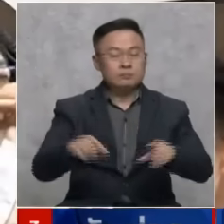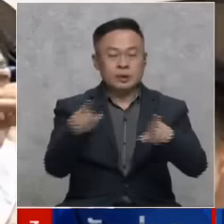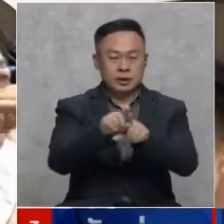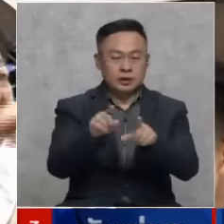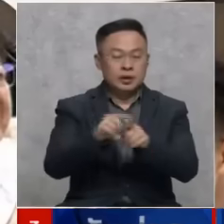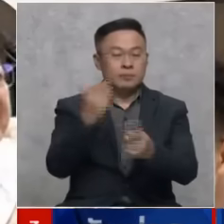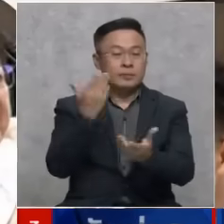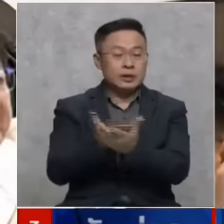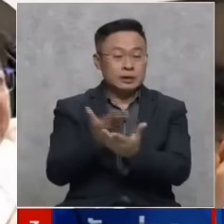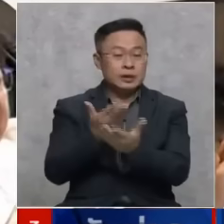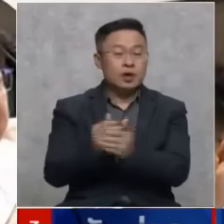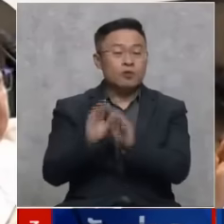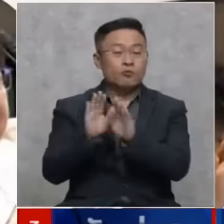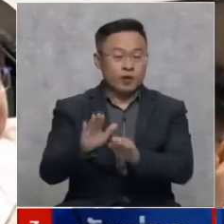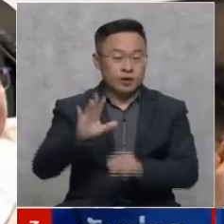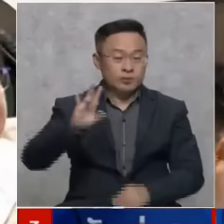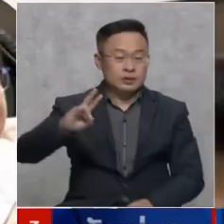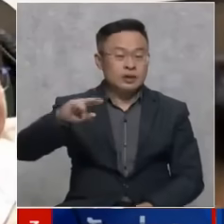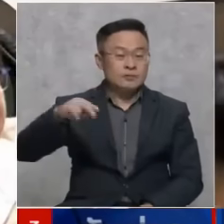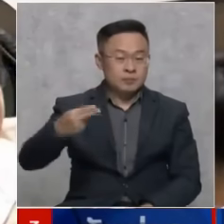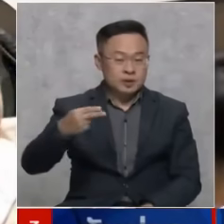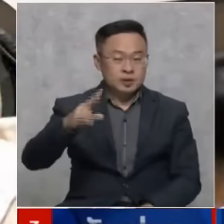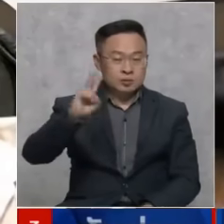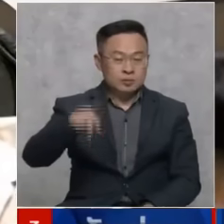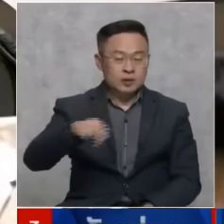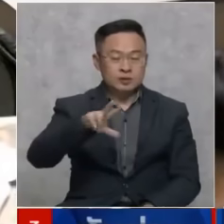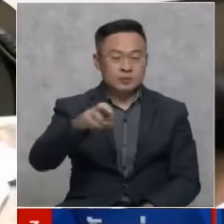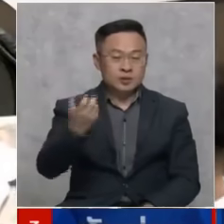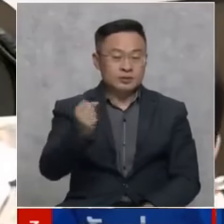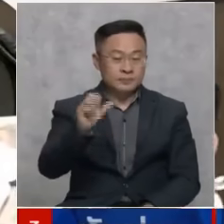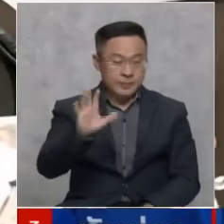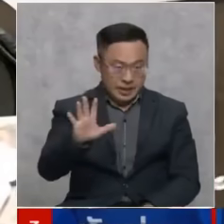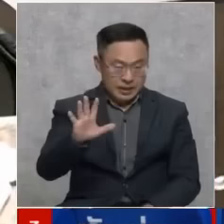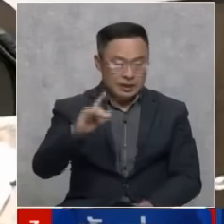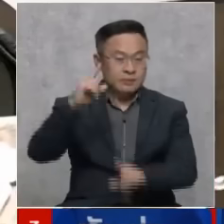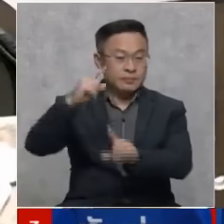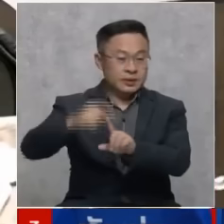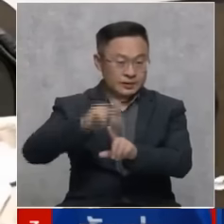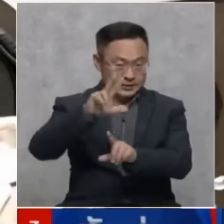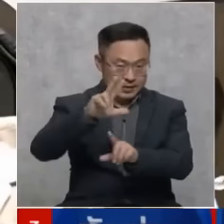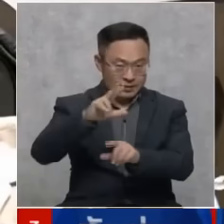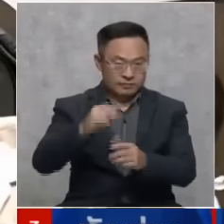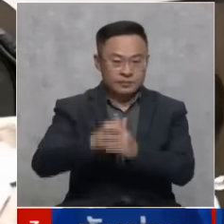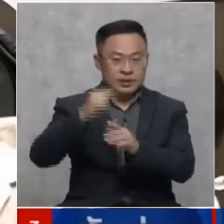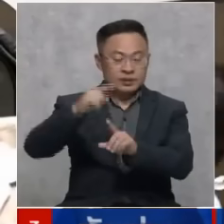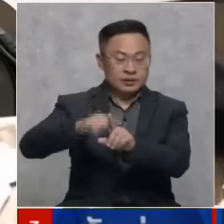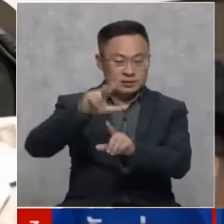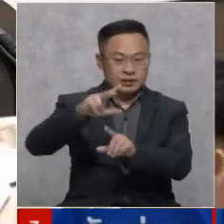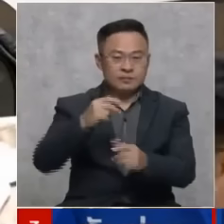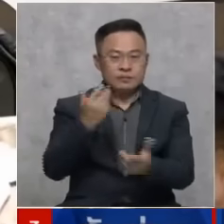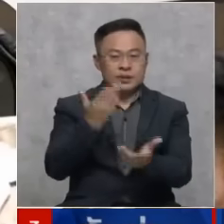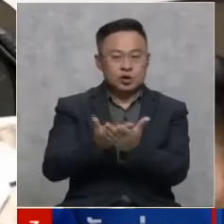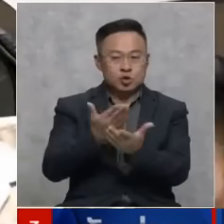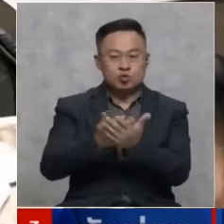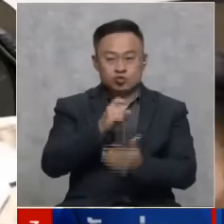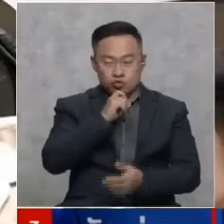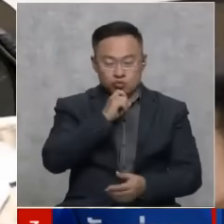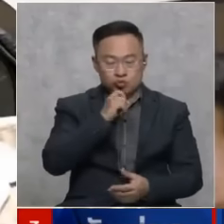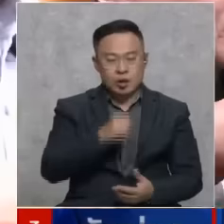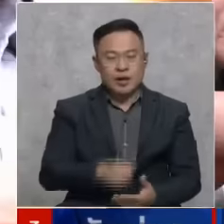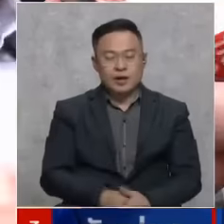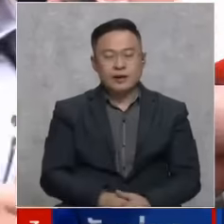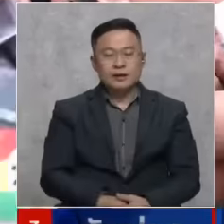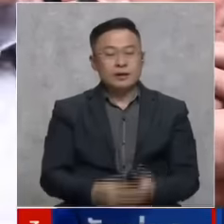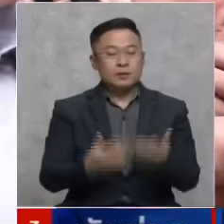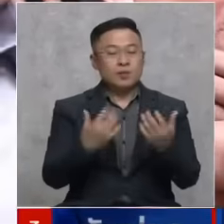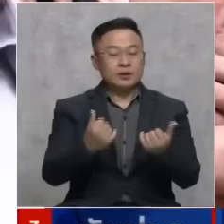ามีเงินฝากจำนวน 72,315 บาทดังนั้นพอไปเทียบกับการยื่นบัญชีทรัพย์สินกรณีเข้